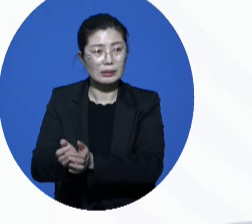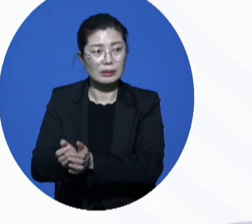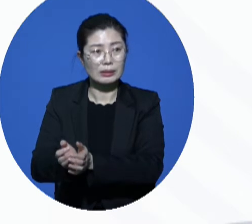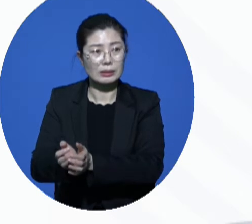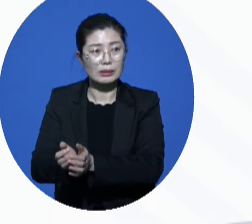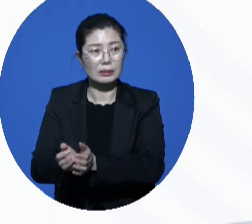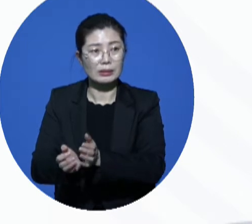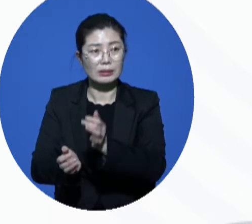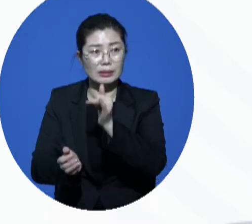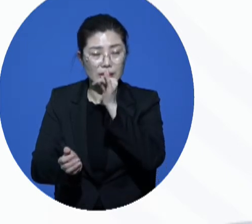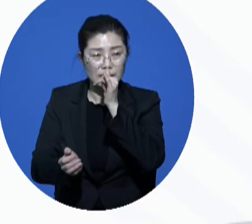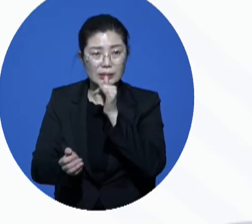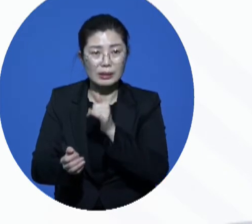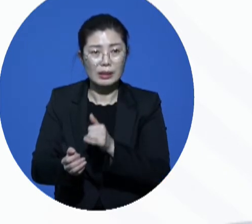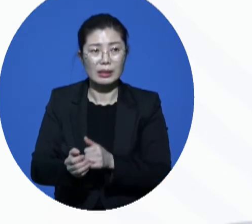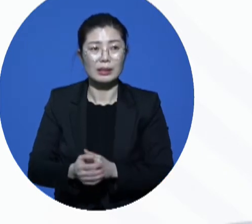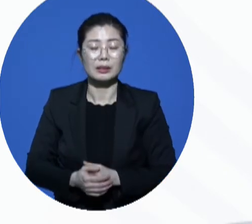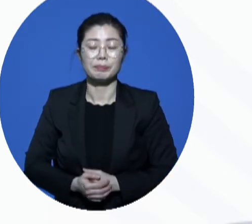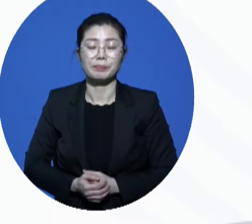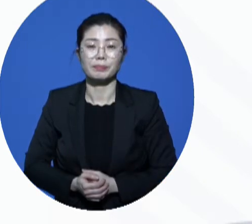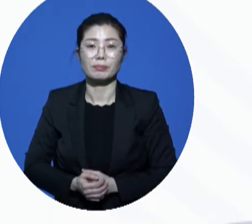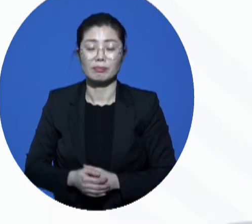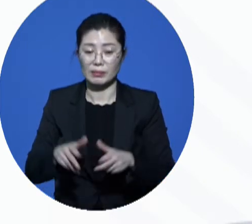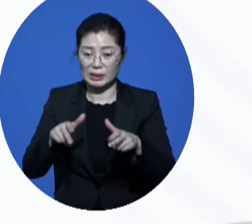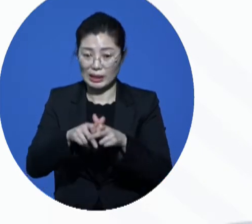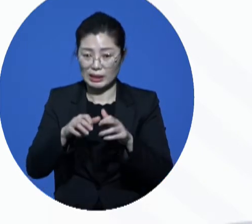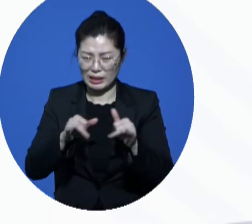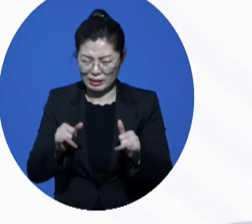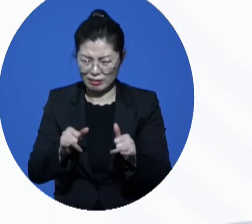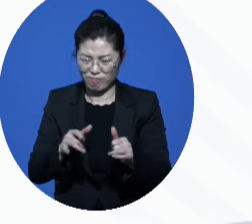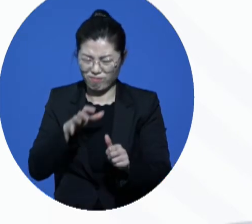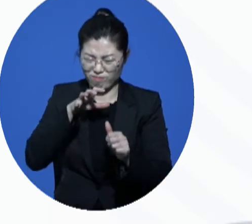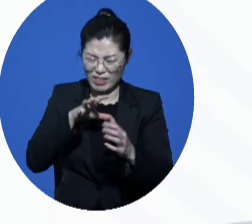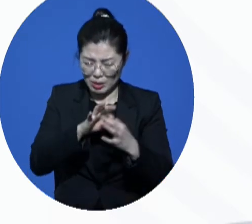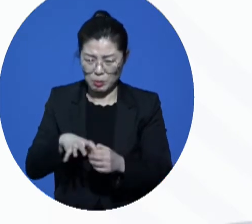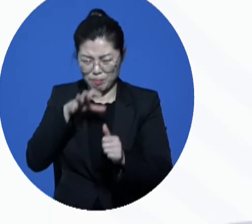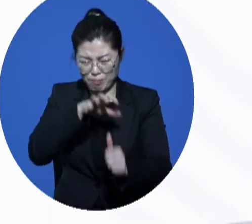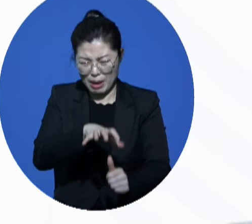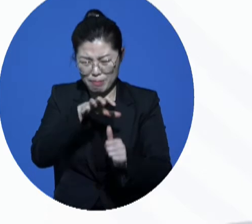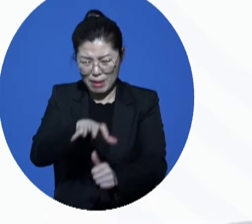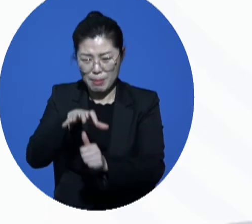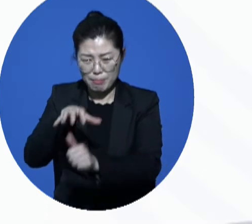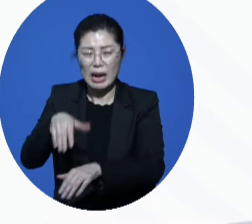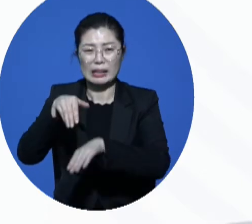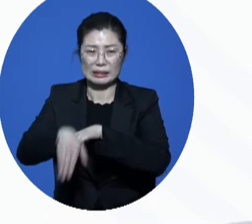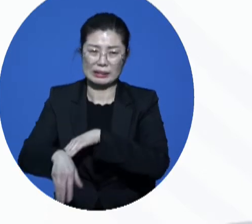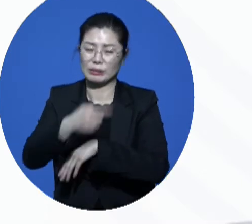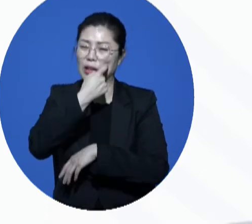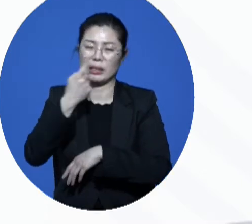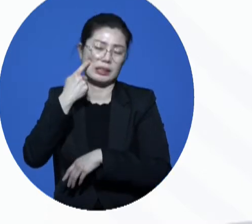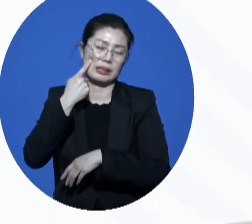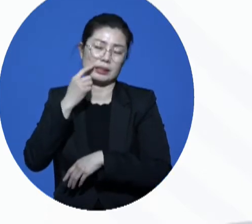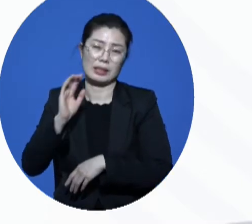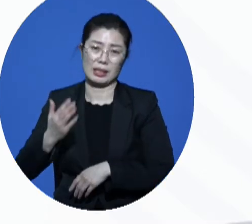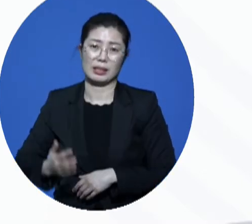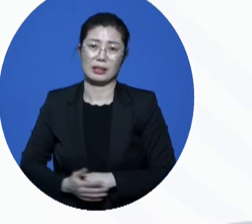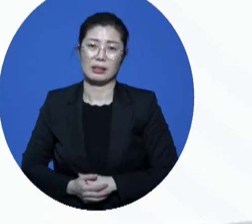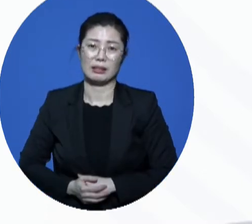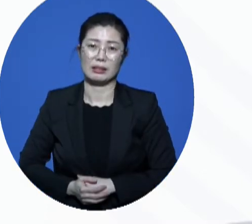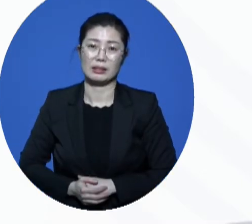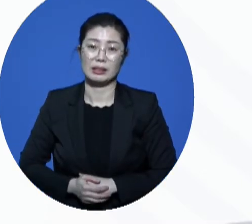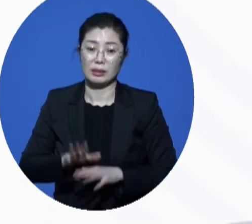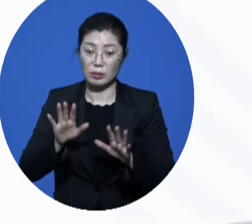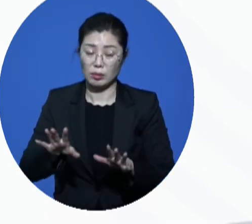결국은 모든 사회의 기반 시설들이 장애인들을 통제하는 방식으로 작동된다라는 것들을 확인할 수 있습니다. 이런